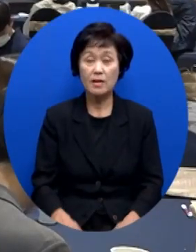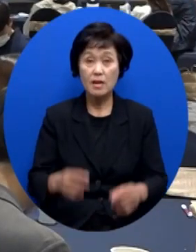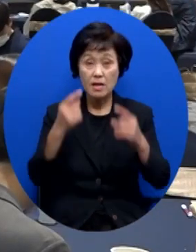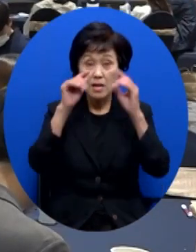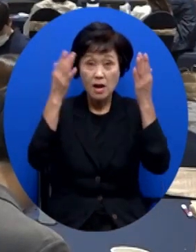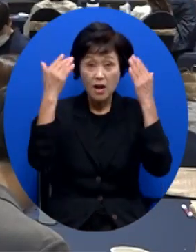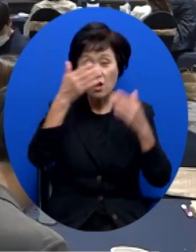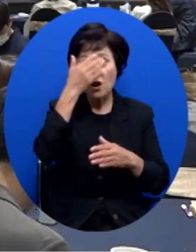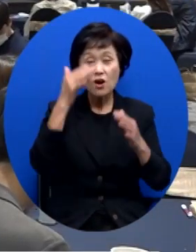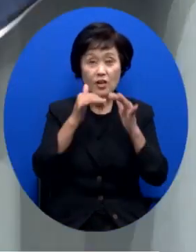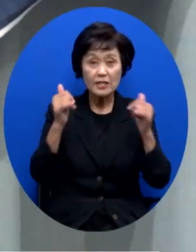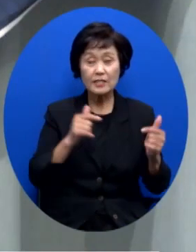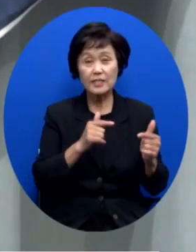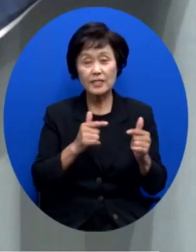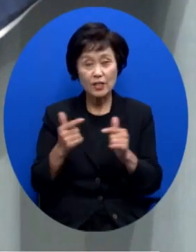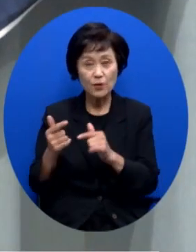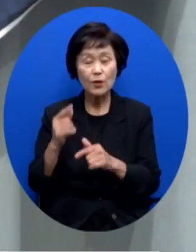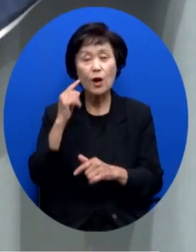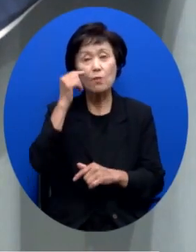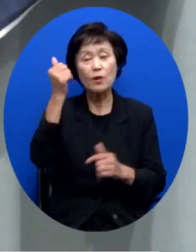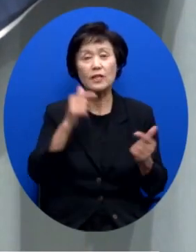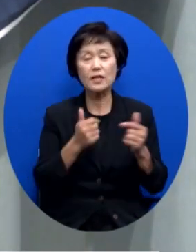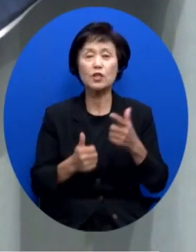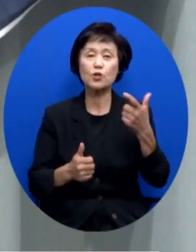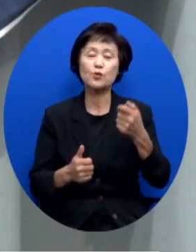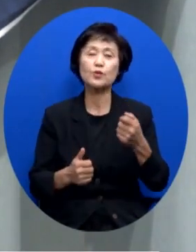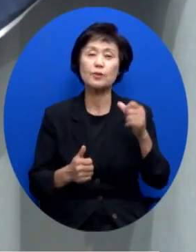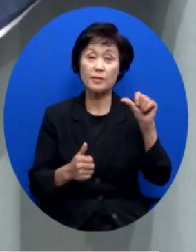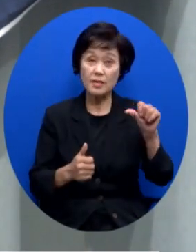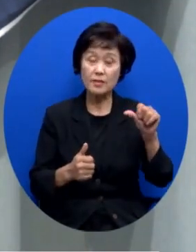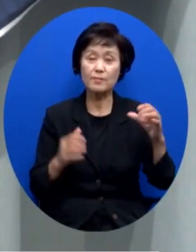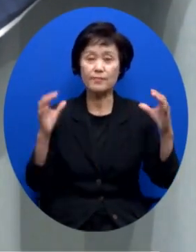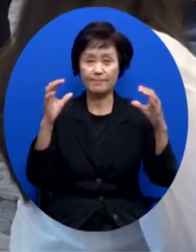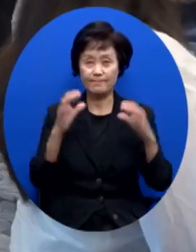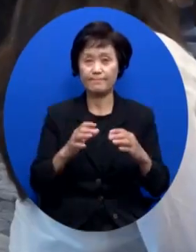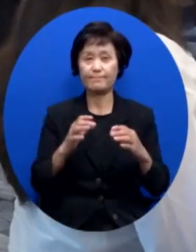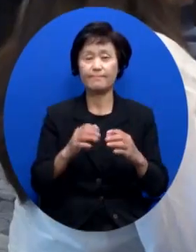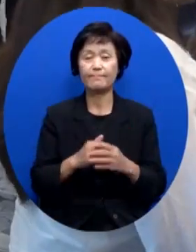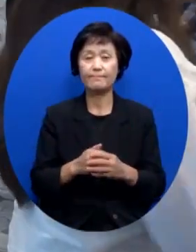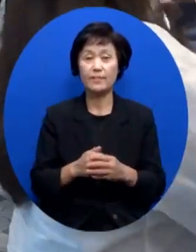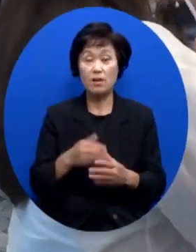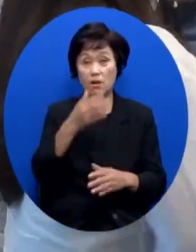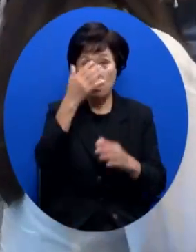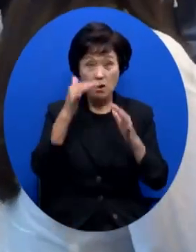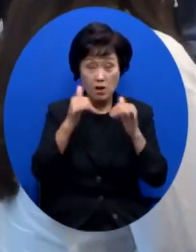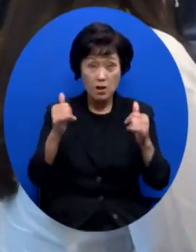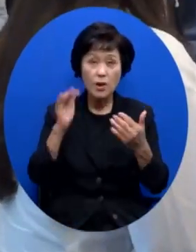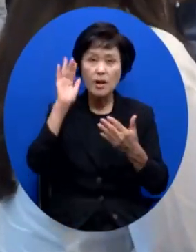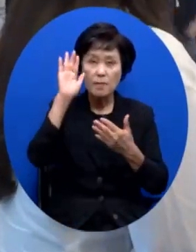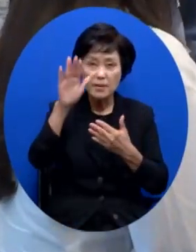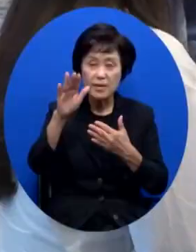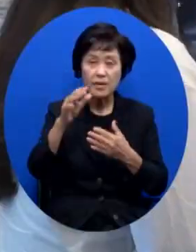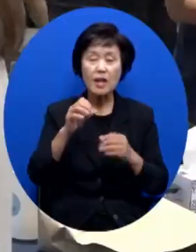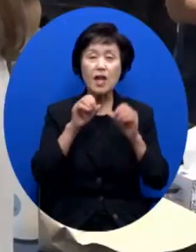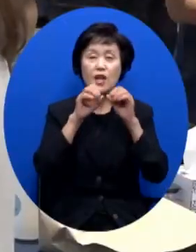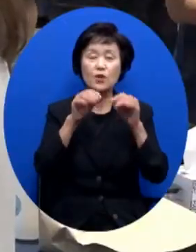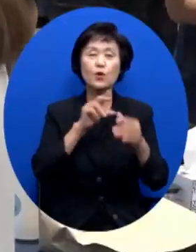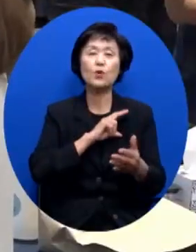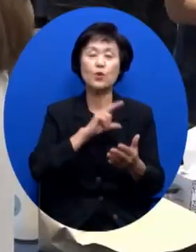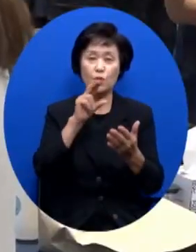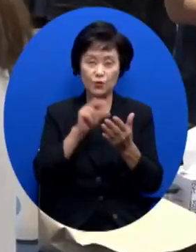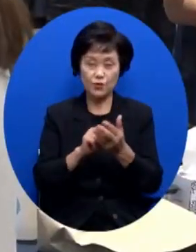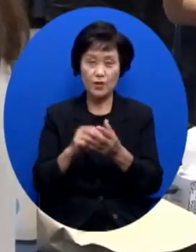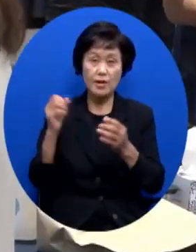대학교 청년들과 청년 사역 목회자 65명이 한자리에 모였습니다. 청년과 미래 그리고 선교를 주제로